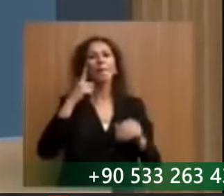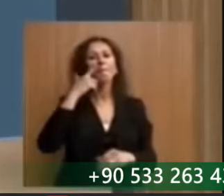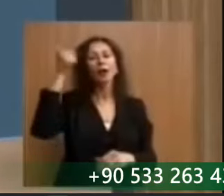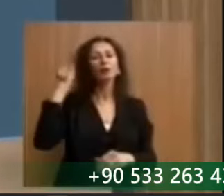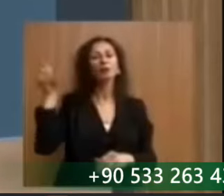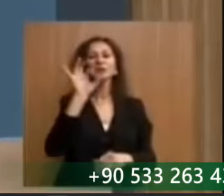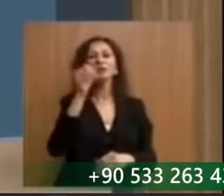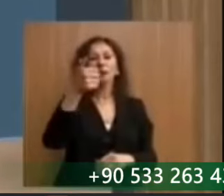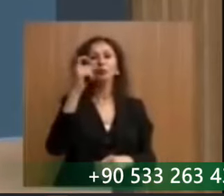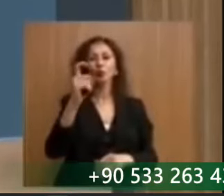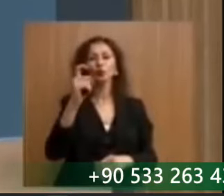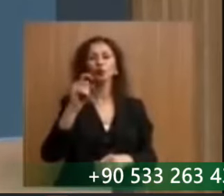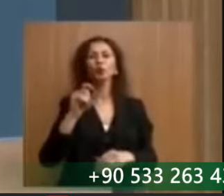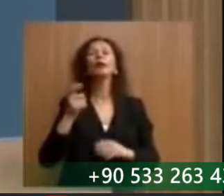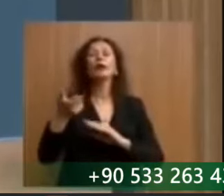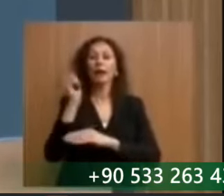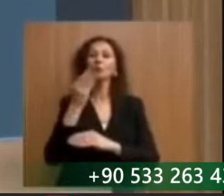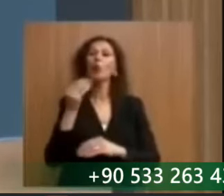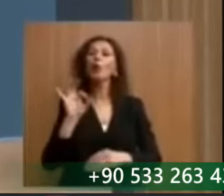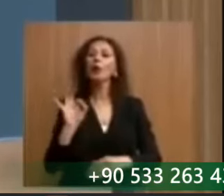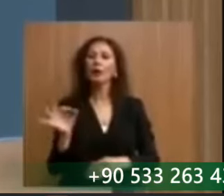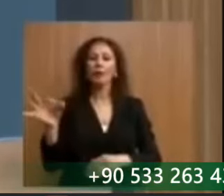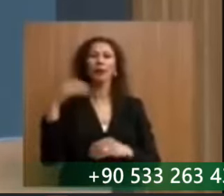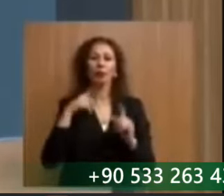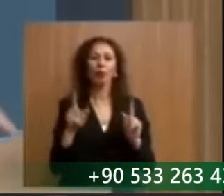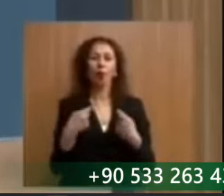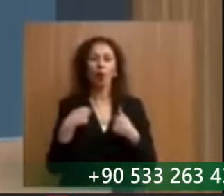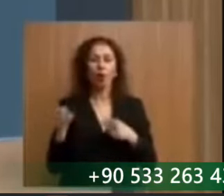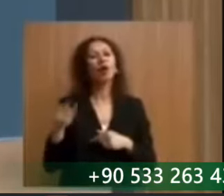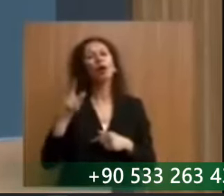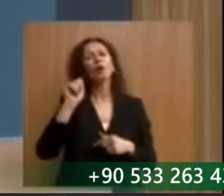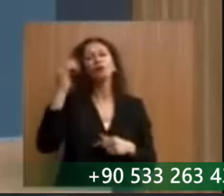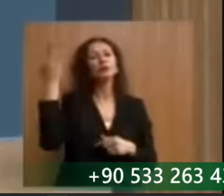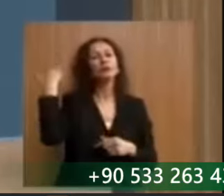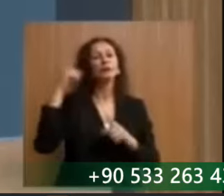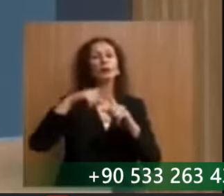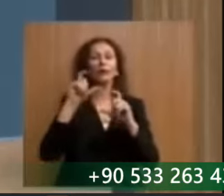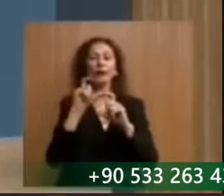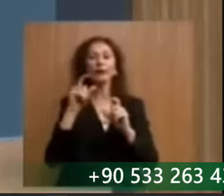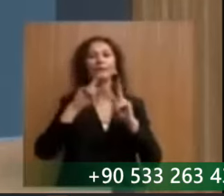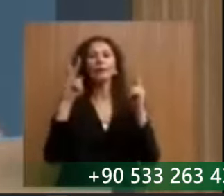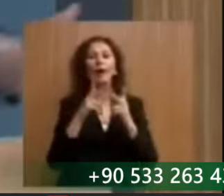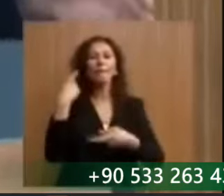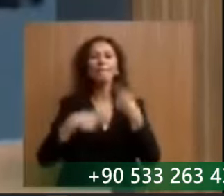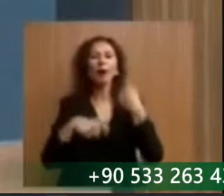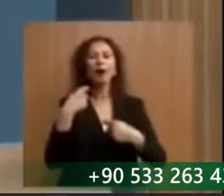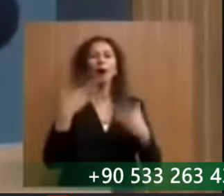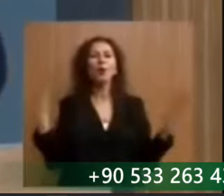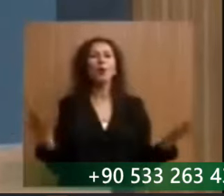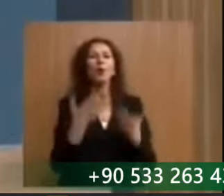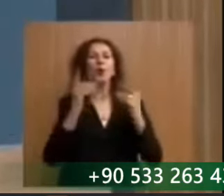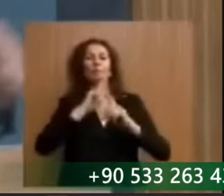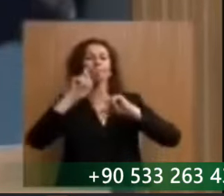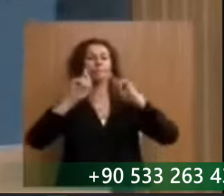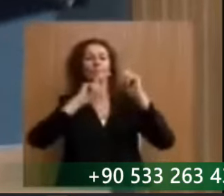bu 0,69 kredisini kıymetli buluyoruz. Bakınız, o günlerde Sayın Tunç Soyer bir Dünya Bankası fırtınası